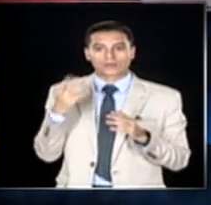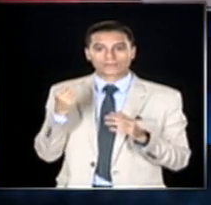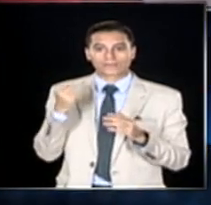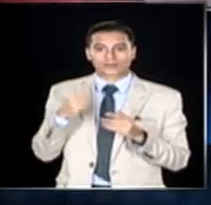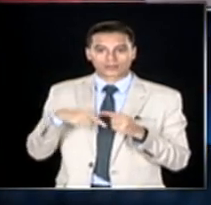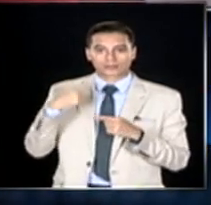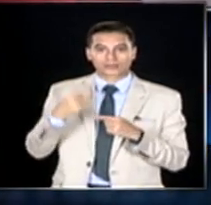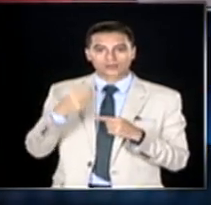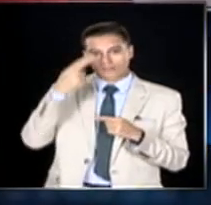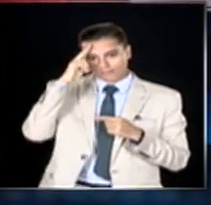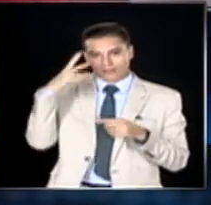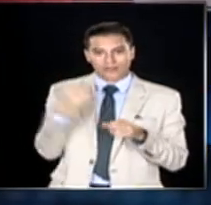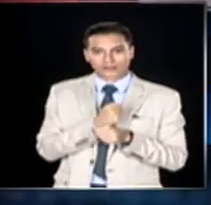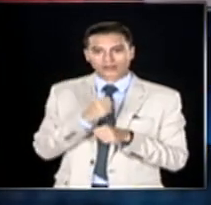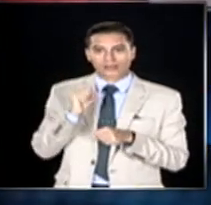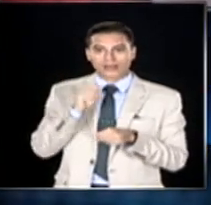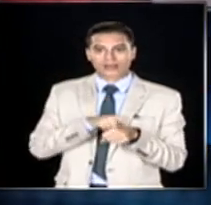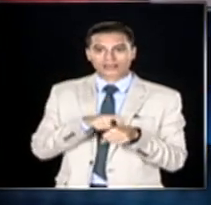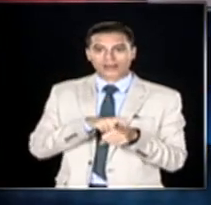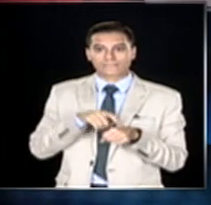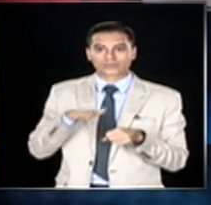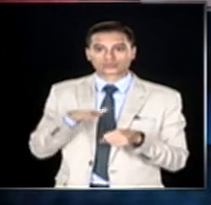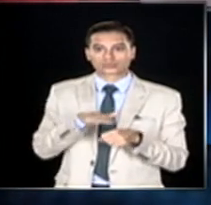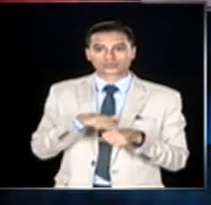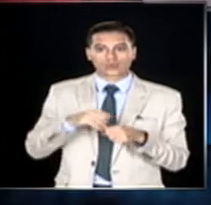140. صح. من هو مكتشف الدورة الدموية الصغرى؟